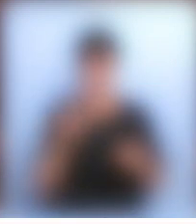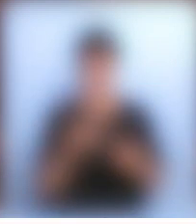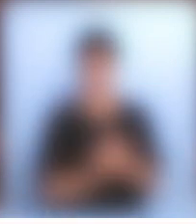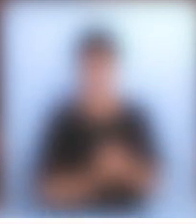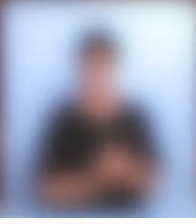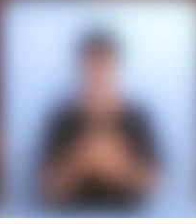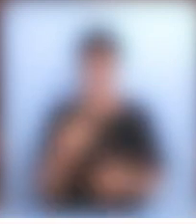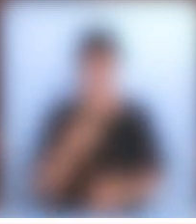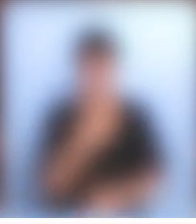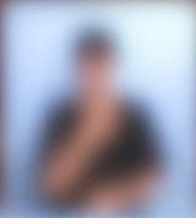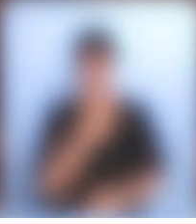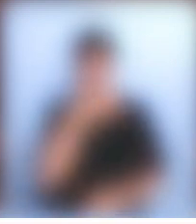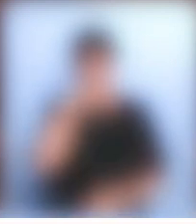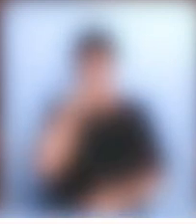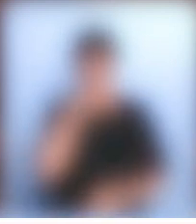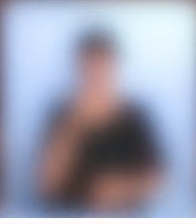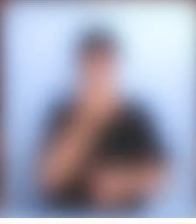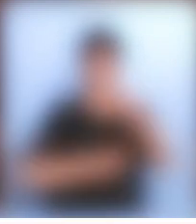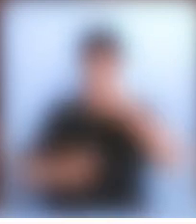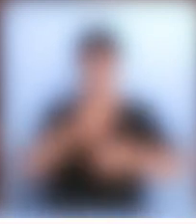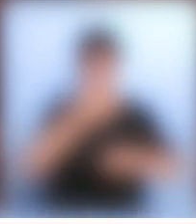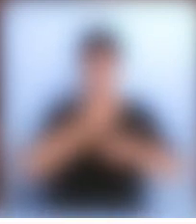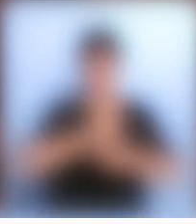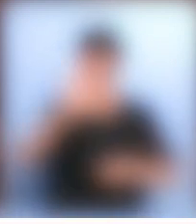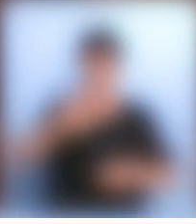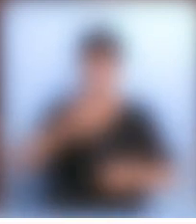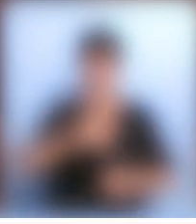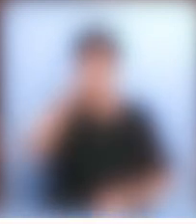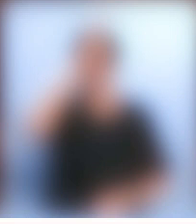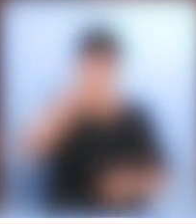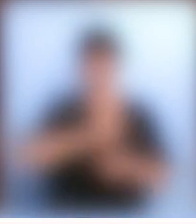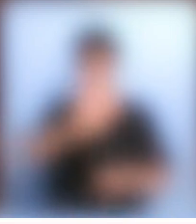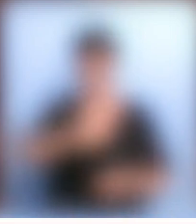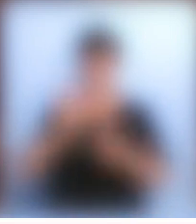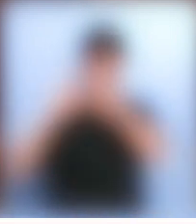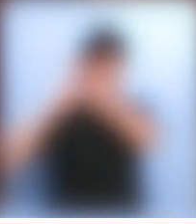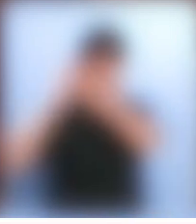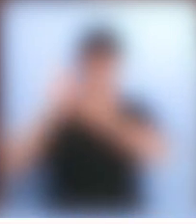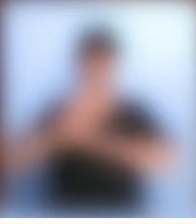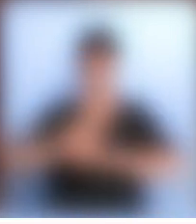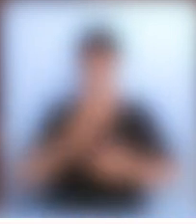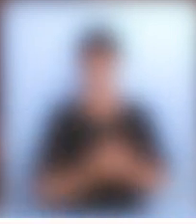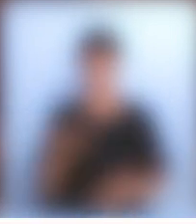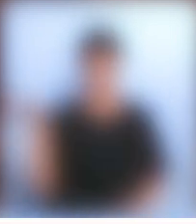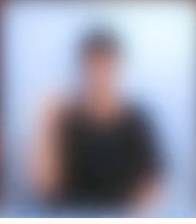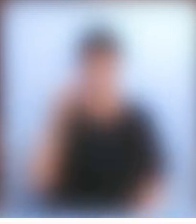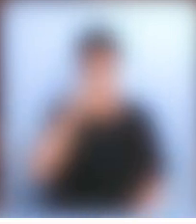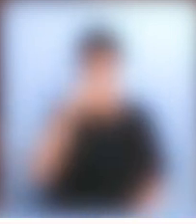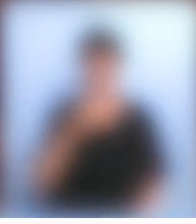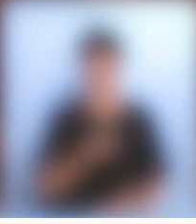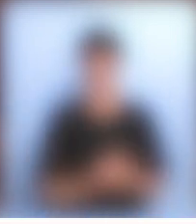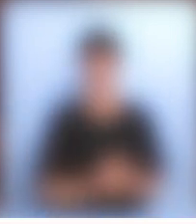咧，我素來認為咧，如果市場做到嘅嘢，我哋係唔需要做嘅。咁廣播都係啦。我記得舊年我係講過一句